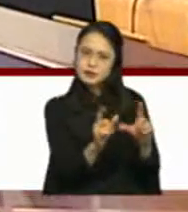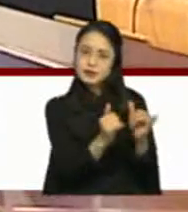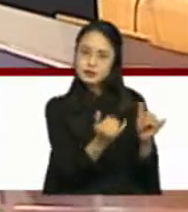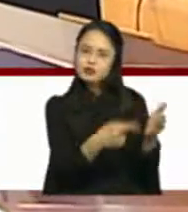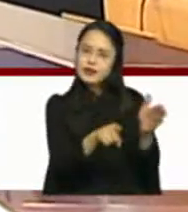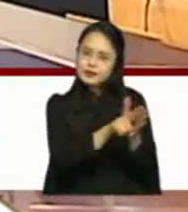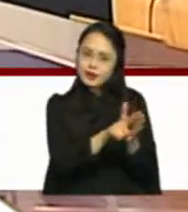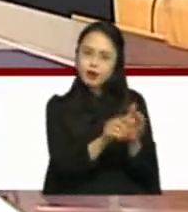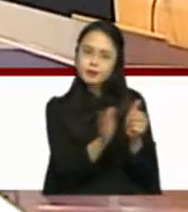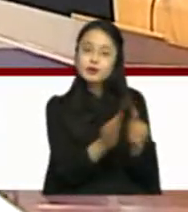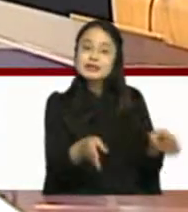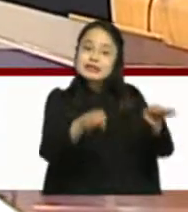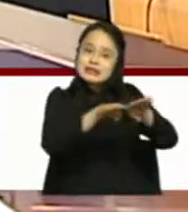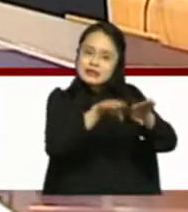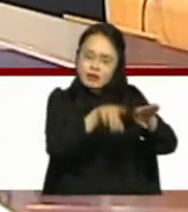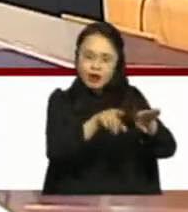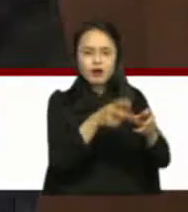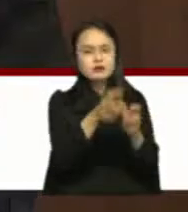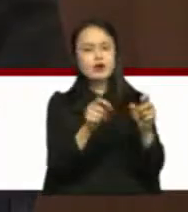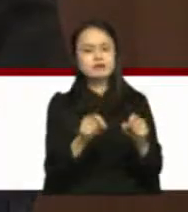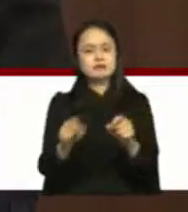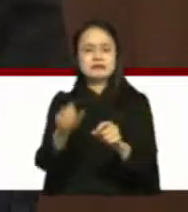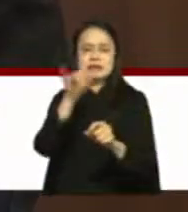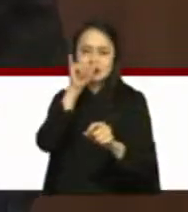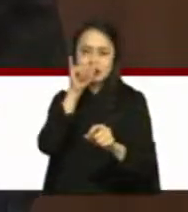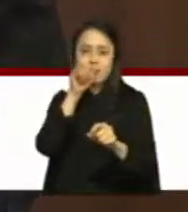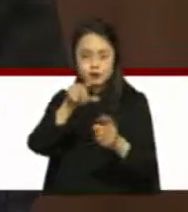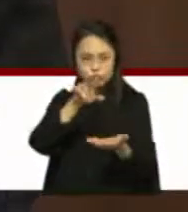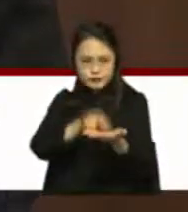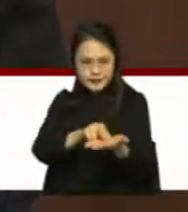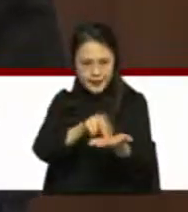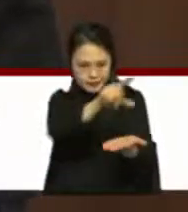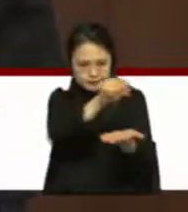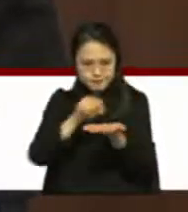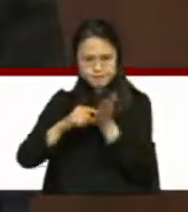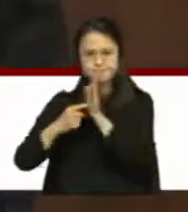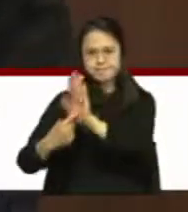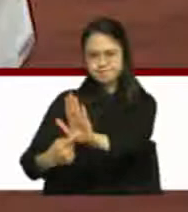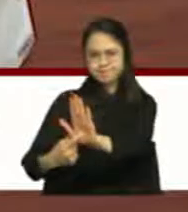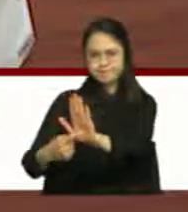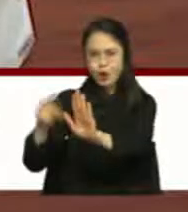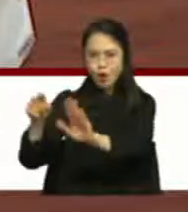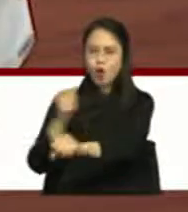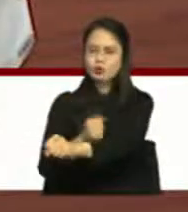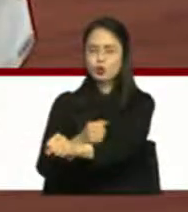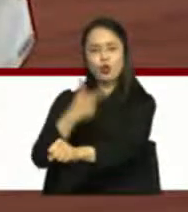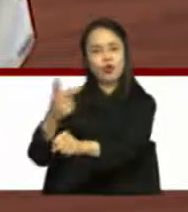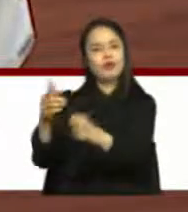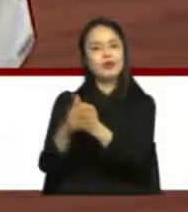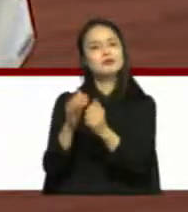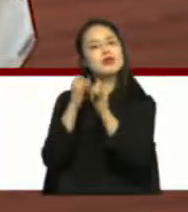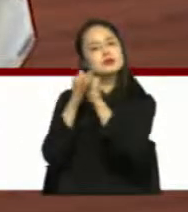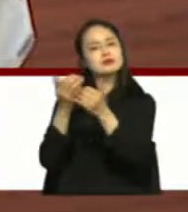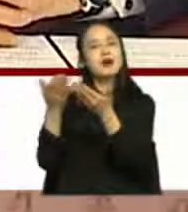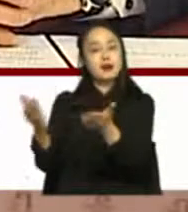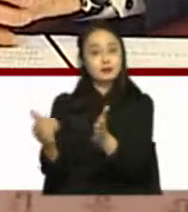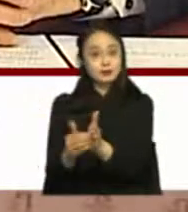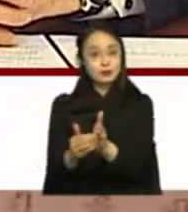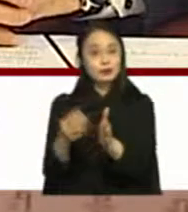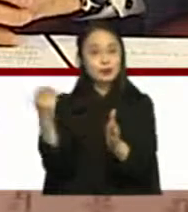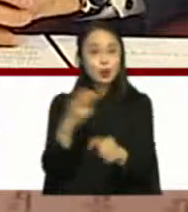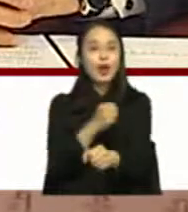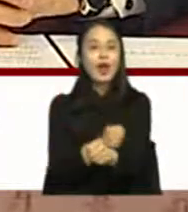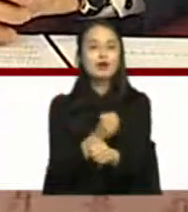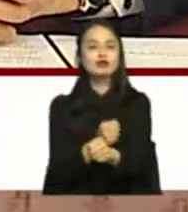파헤쳐 끈질기고 심층적인 취재 였다는 평을 받았습니다 이밖에도 삼일운동 애국지사들의 생가 관리 문제로